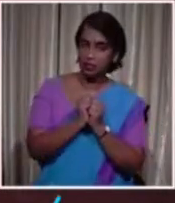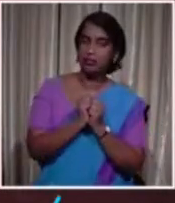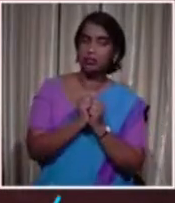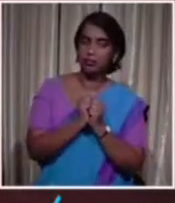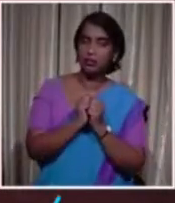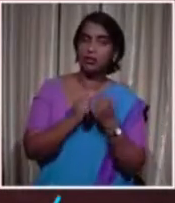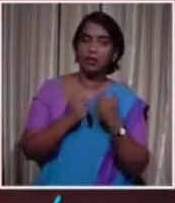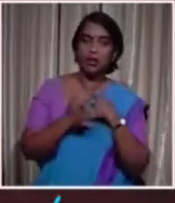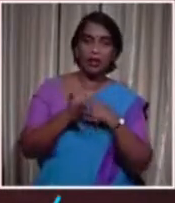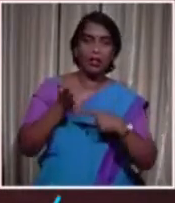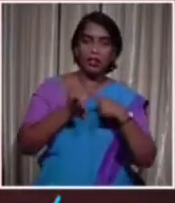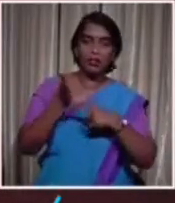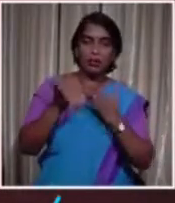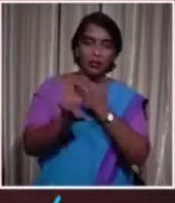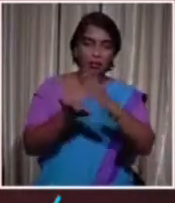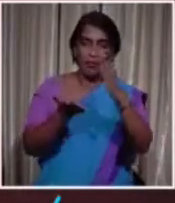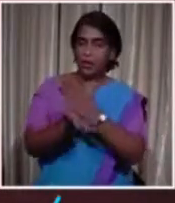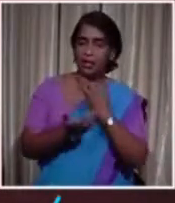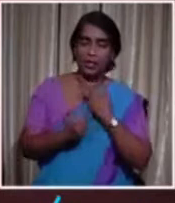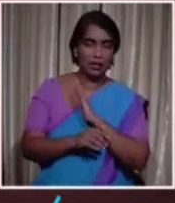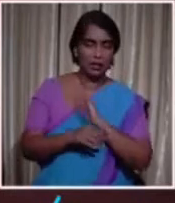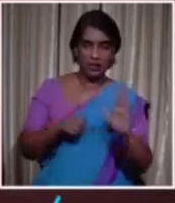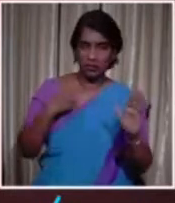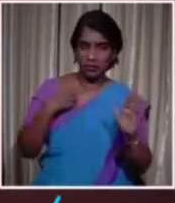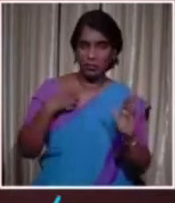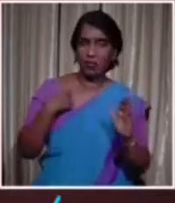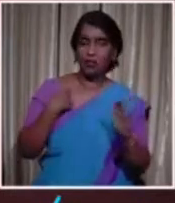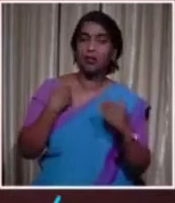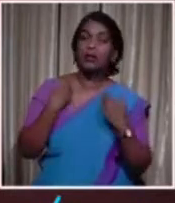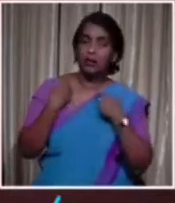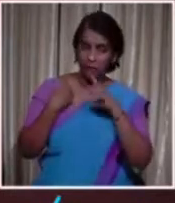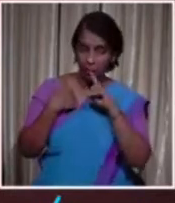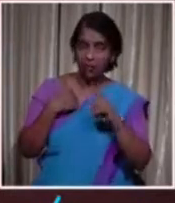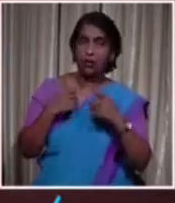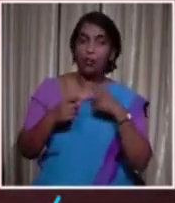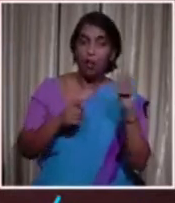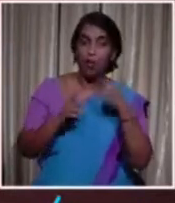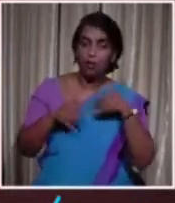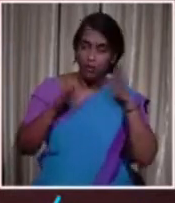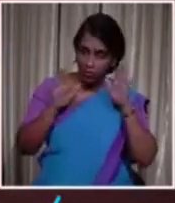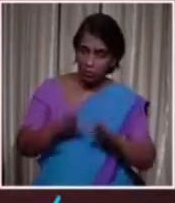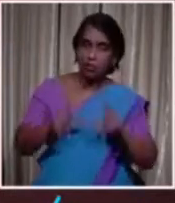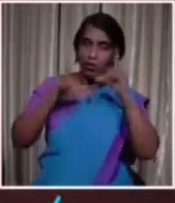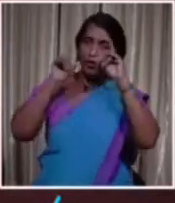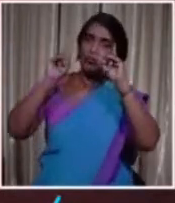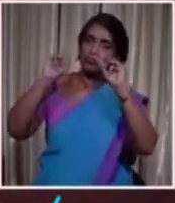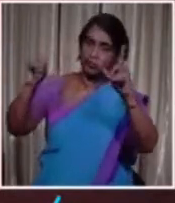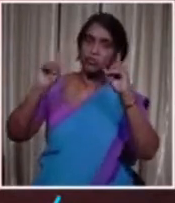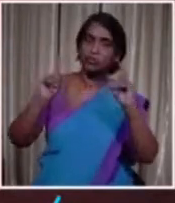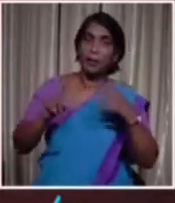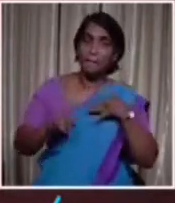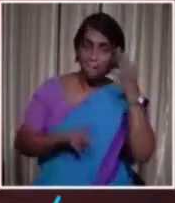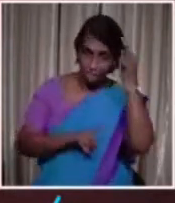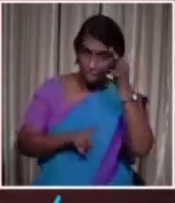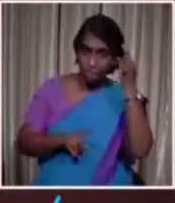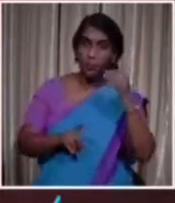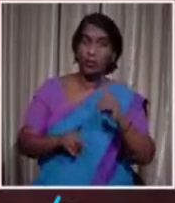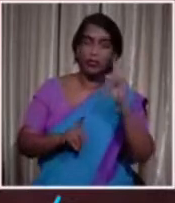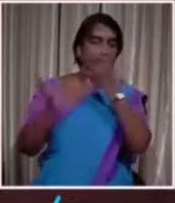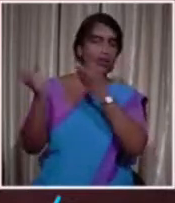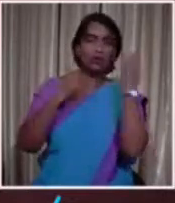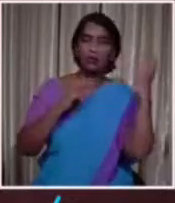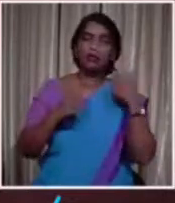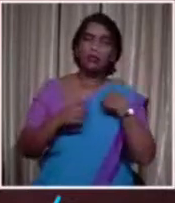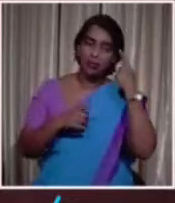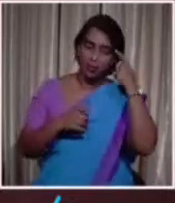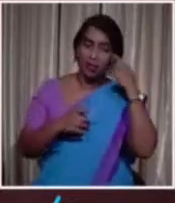මම දේශපාලන පක්ෂ කඩන්න මට කිසිම උවමනාවක් නැහැ. මම ඒකයි කිව්වේ මගේ කාර්යාලේ තවම තියෙන මේ ෆොටෝ. මම පිස්සෙක් නම් මම ඉස්සෙල්ලා මේව ගලවනවා. මම තවම විශ්වාස